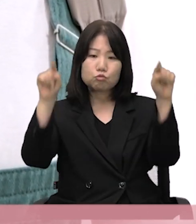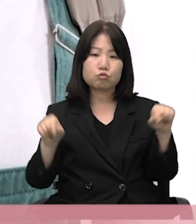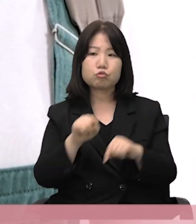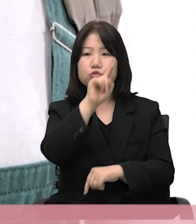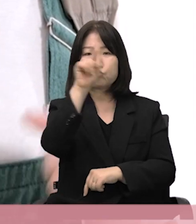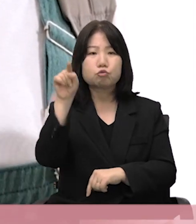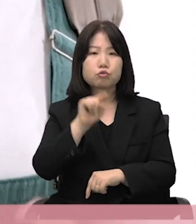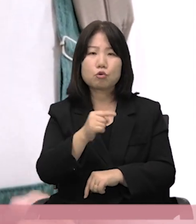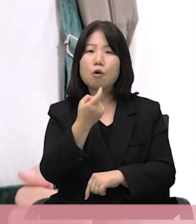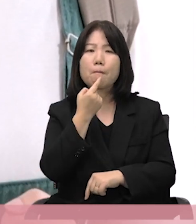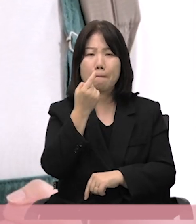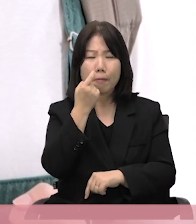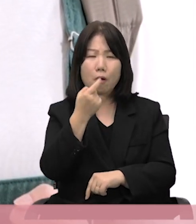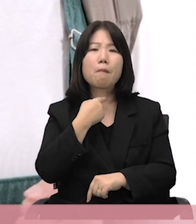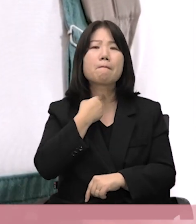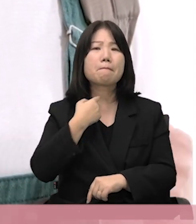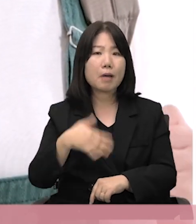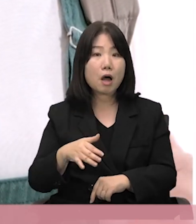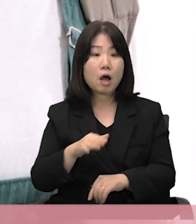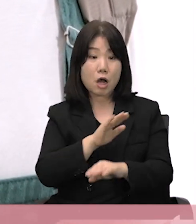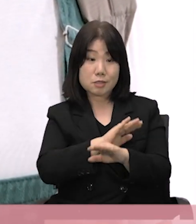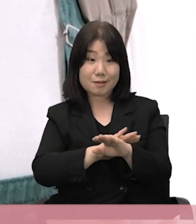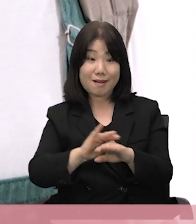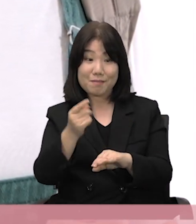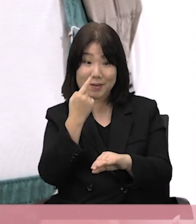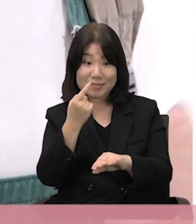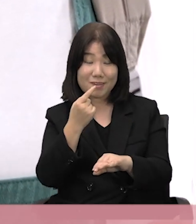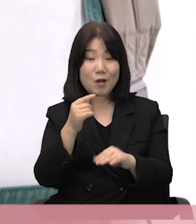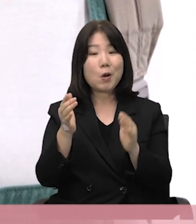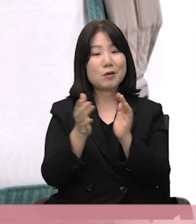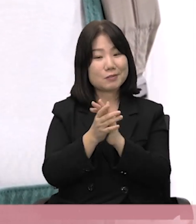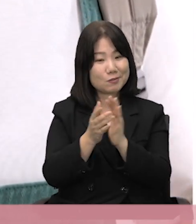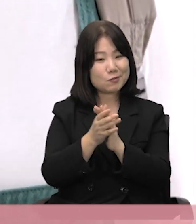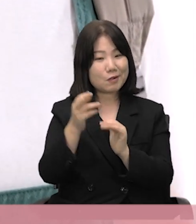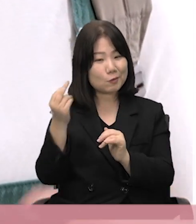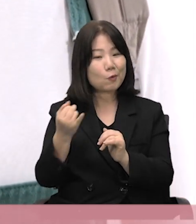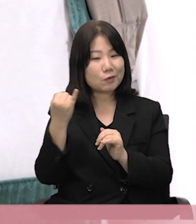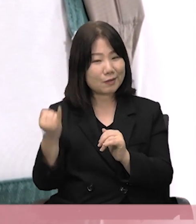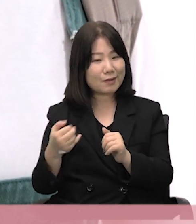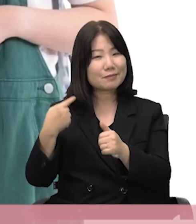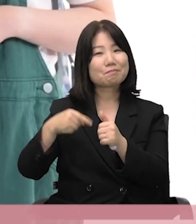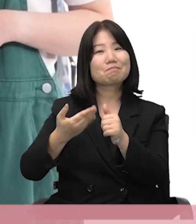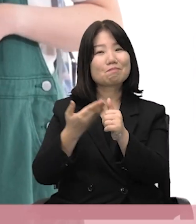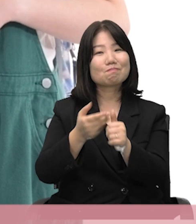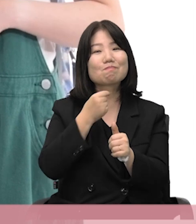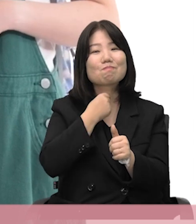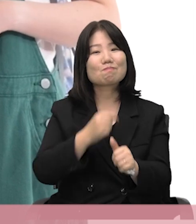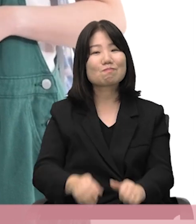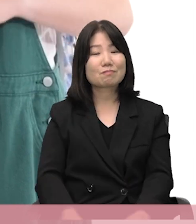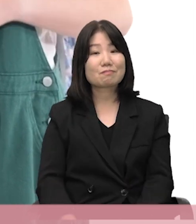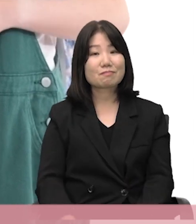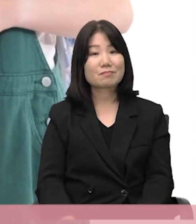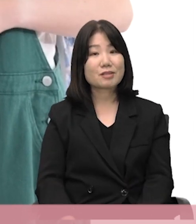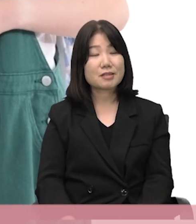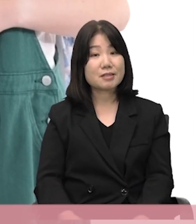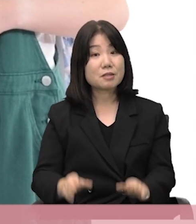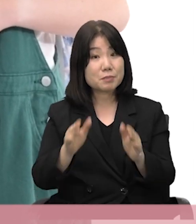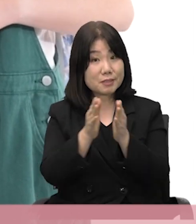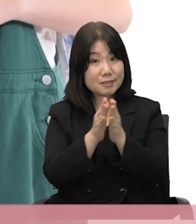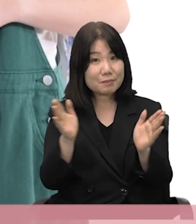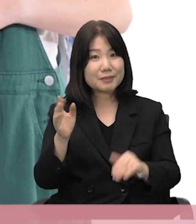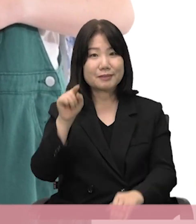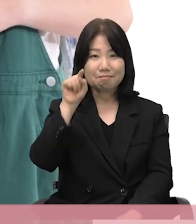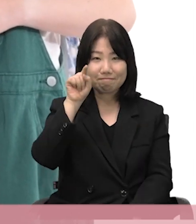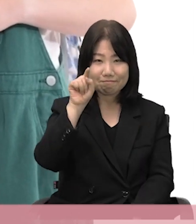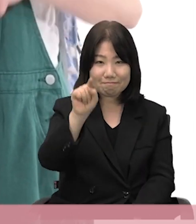없었어요. 잘 배워서 주변 친구들하고 동생들에게 가르쳐주고 싶어요. 그러면 시작하기